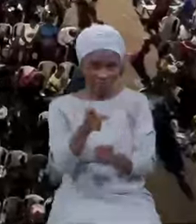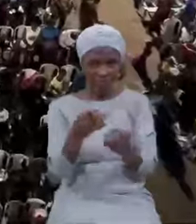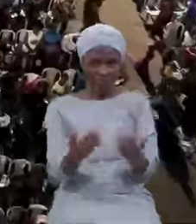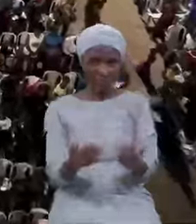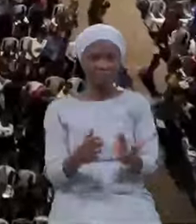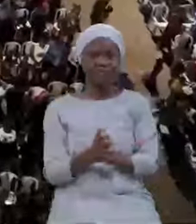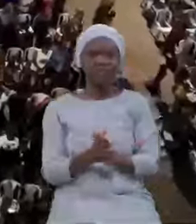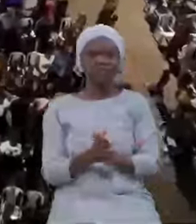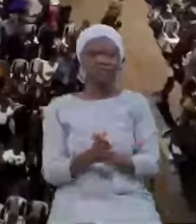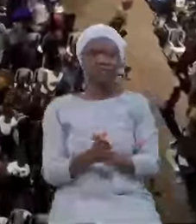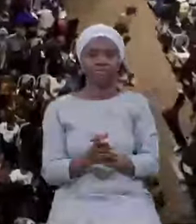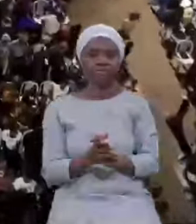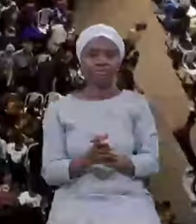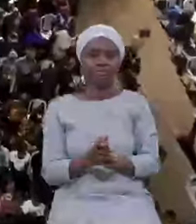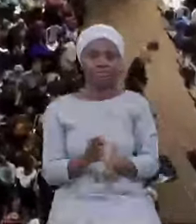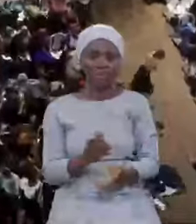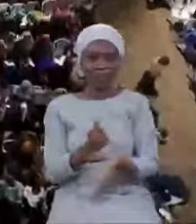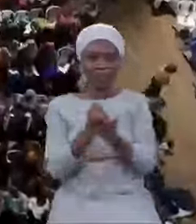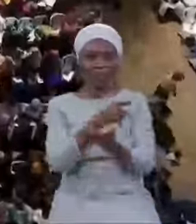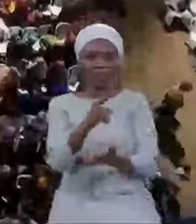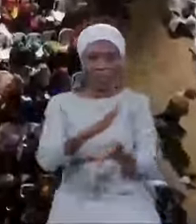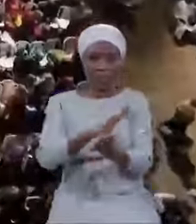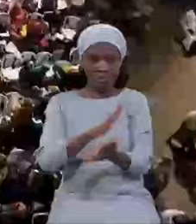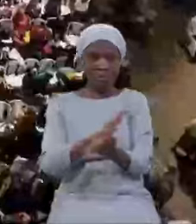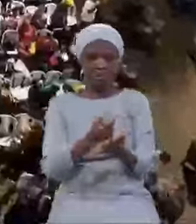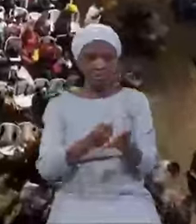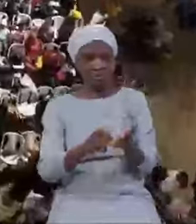pour nous aider pour cette session de conseil.